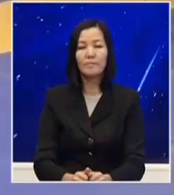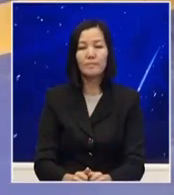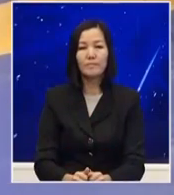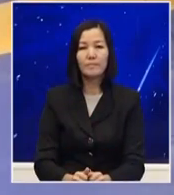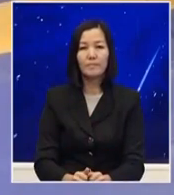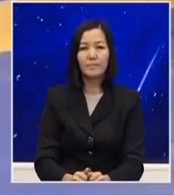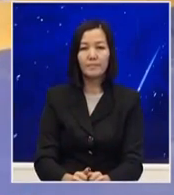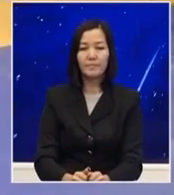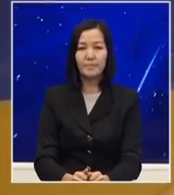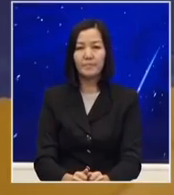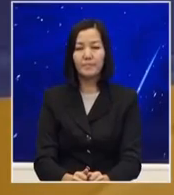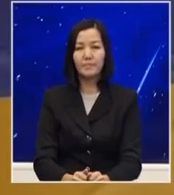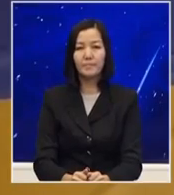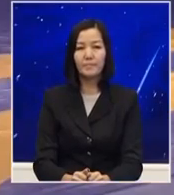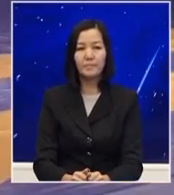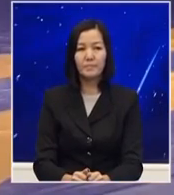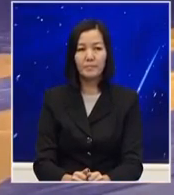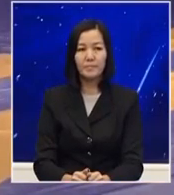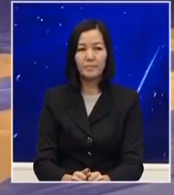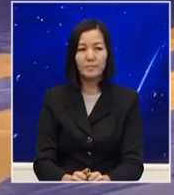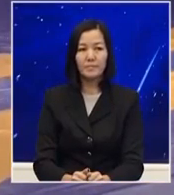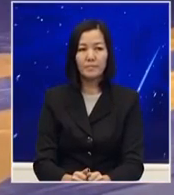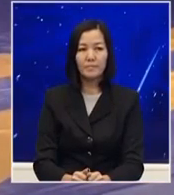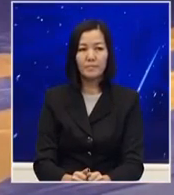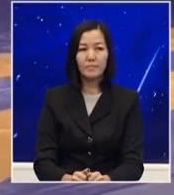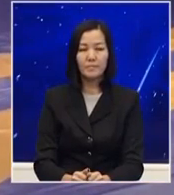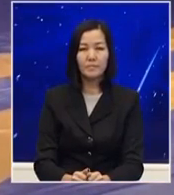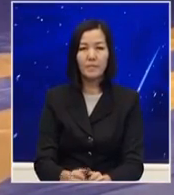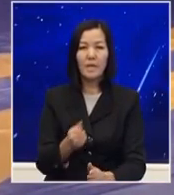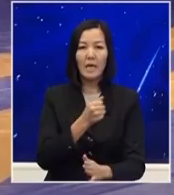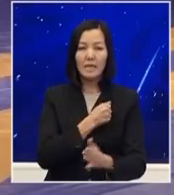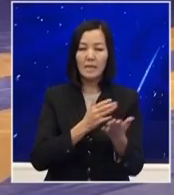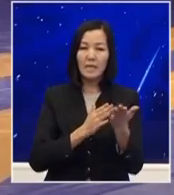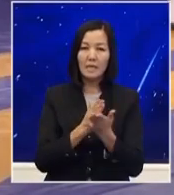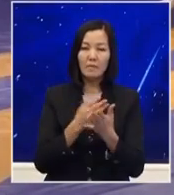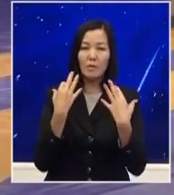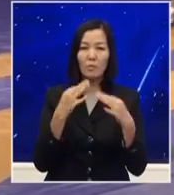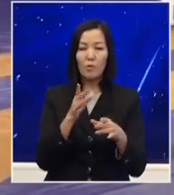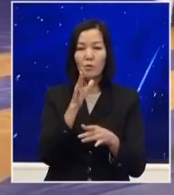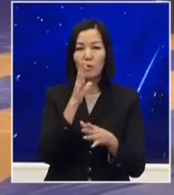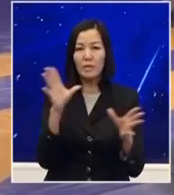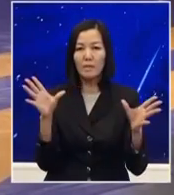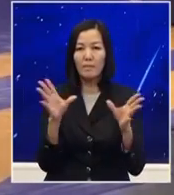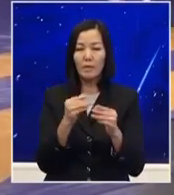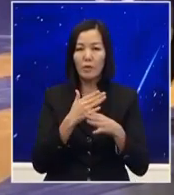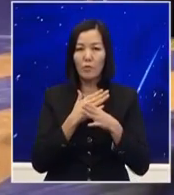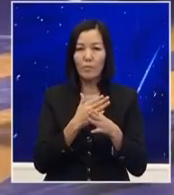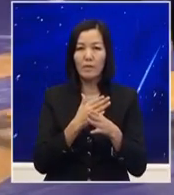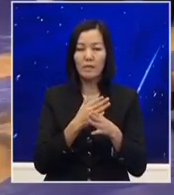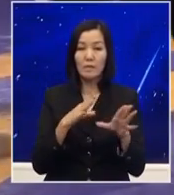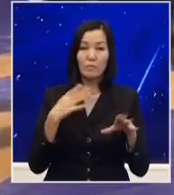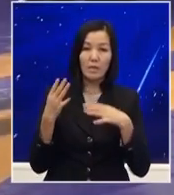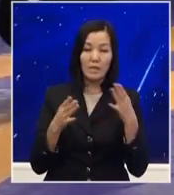Қалаған спорт түрімен айналысады. Свободное служебное время помогает. Әскери қызметтен бос кезде әріптестеріме көмектесіп